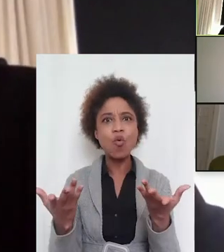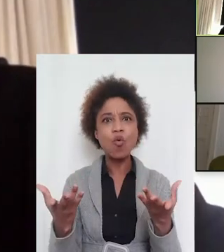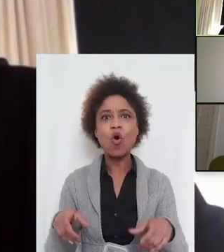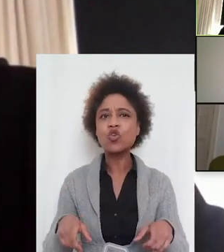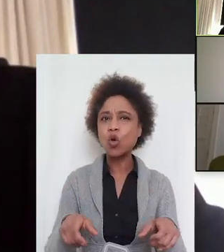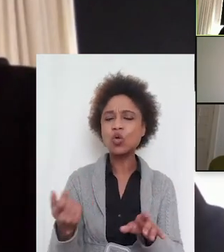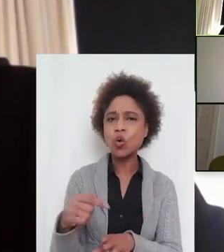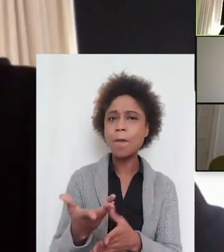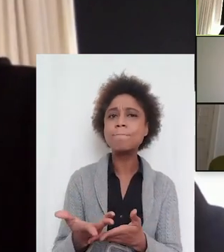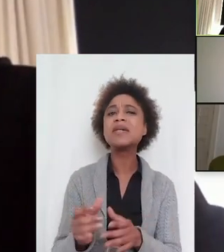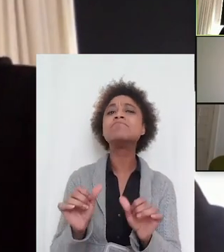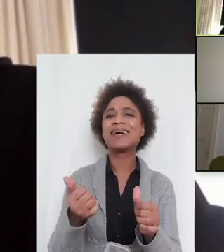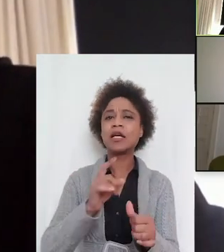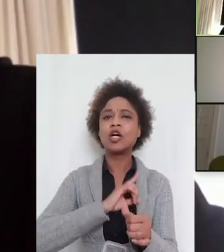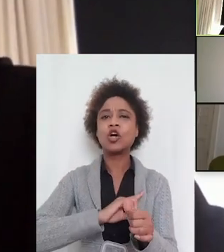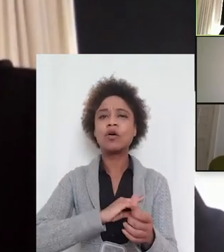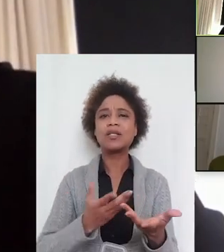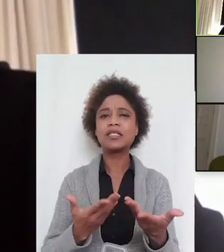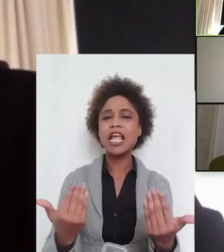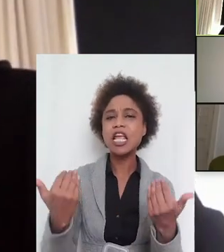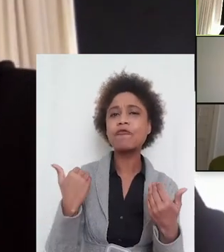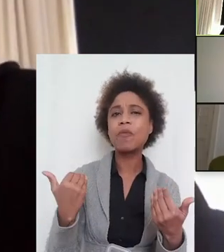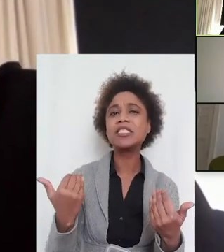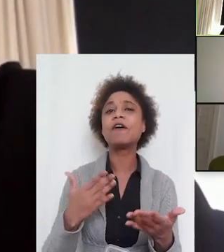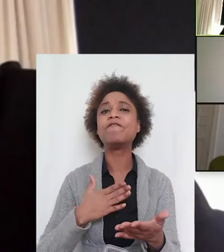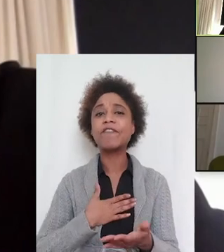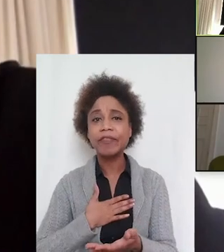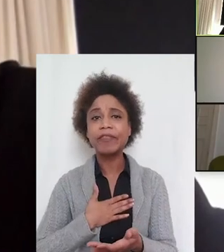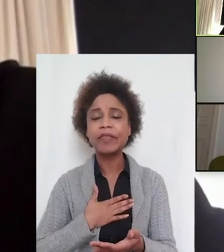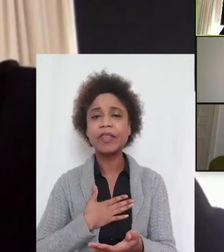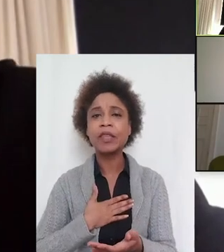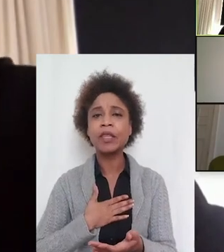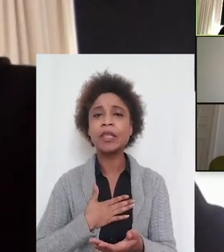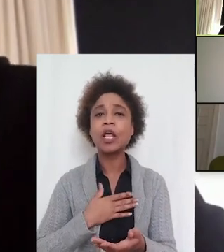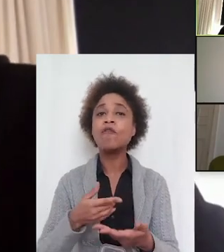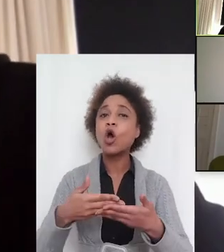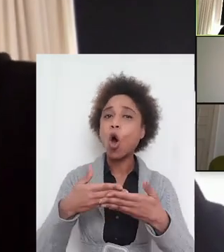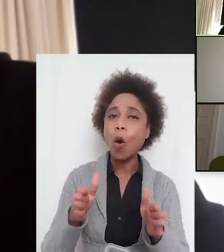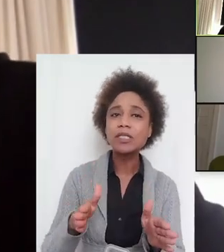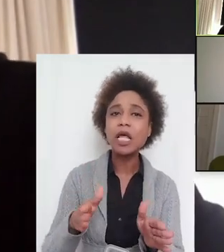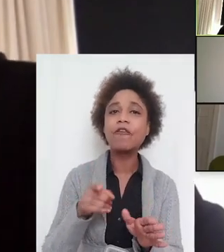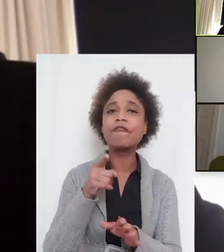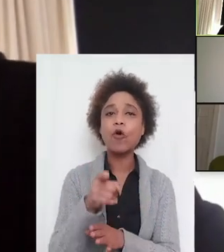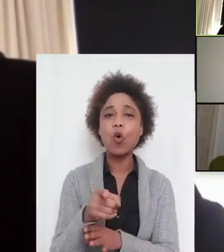het begint gewoon ook al gewoon bij het informeren van en het openstellen voor.